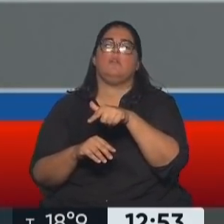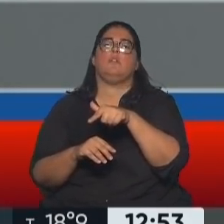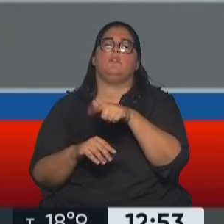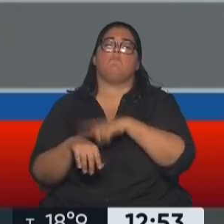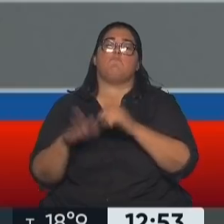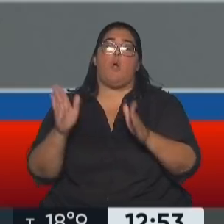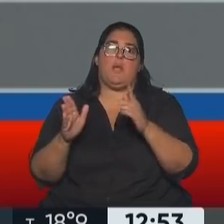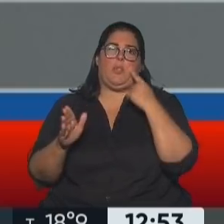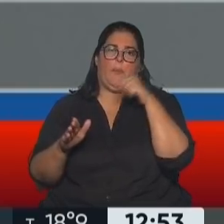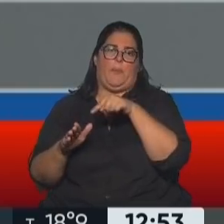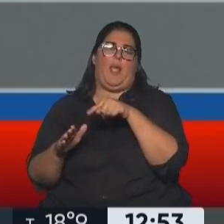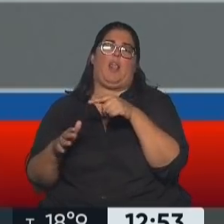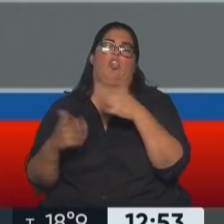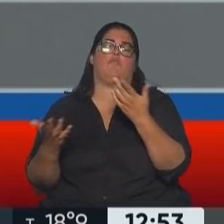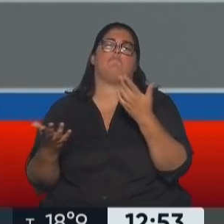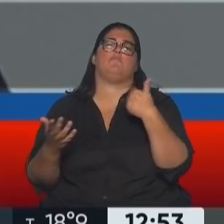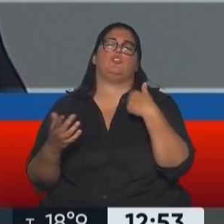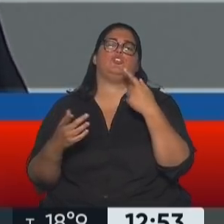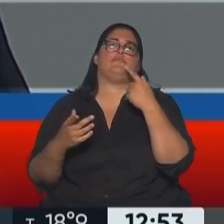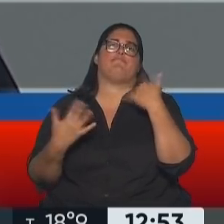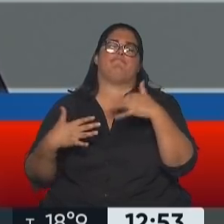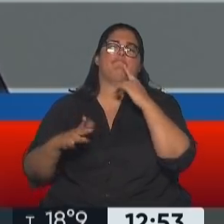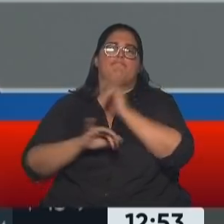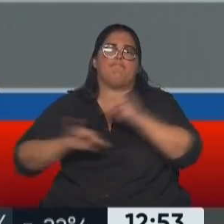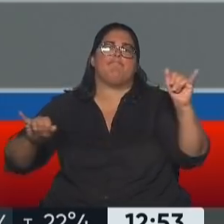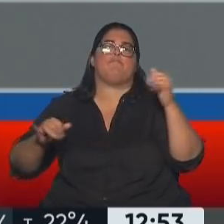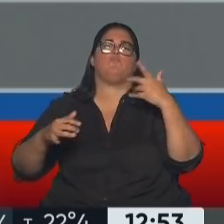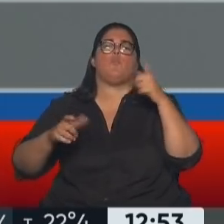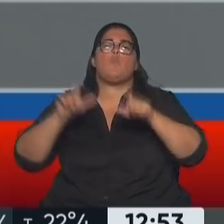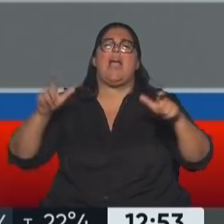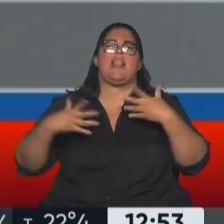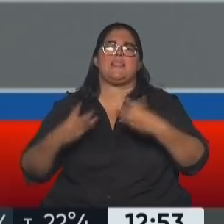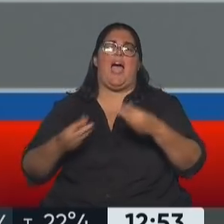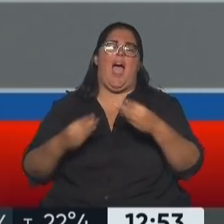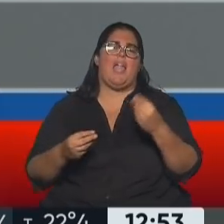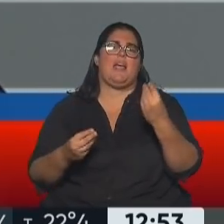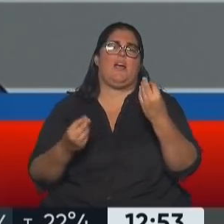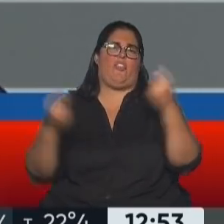C'est pourquoi nous avons décidé hier de lancer une opération humanitaire exceptionnelle